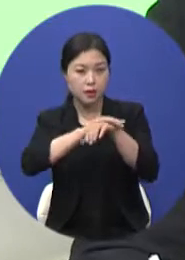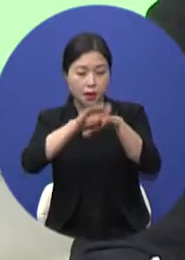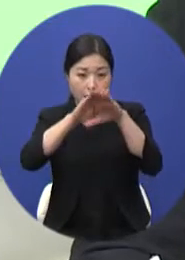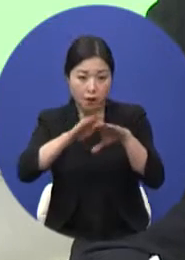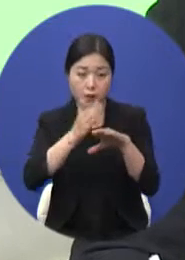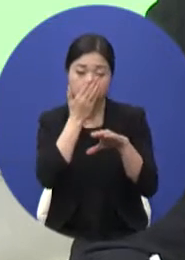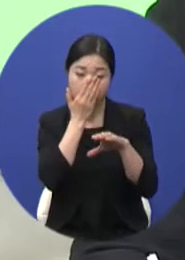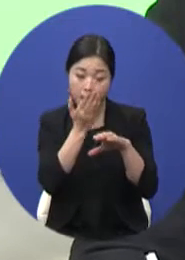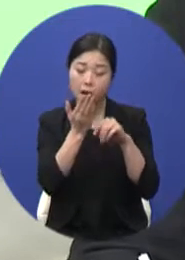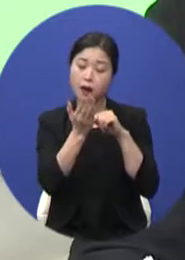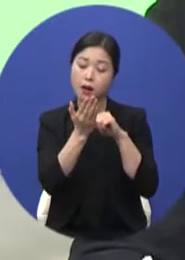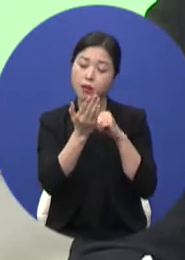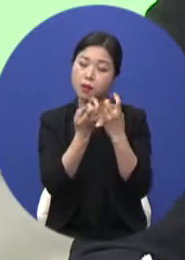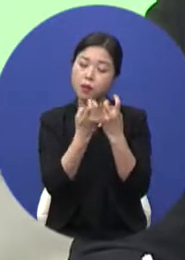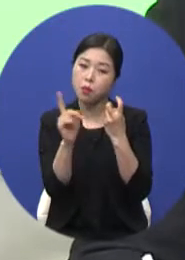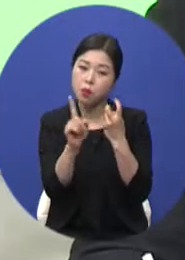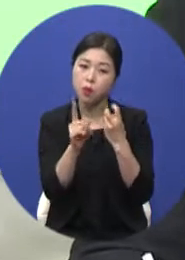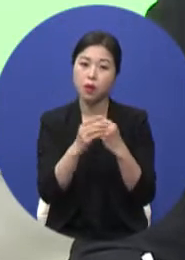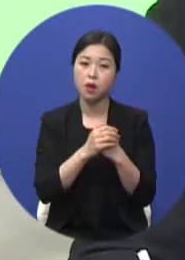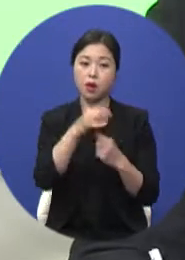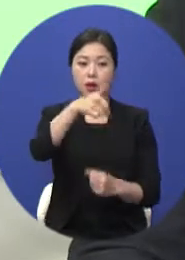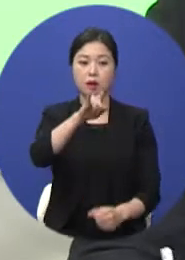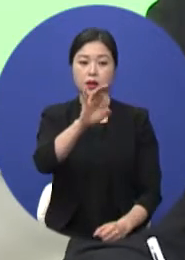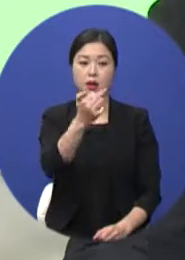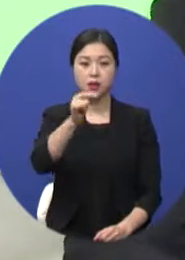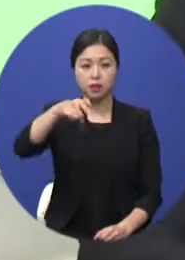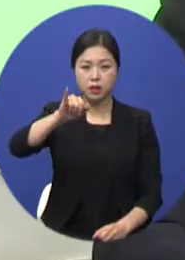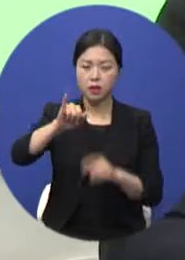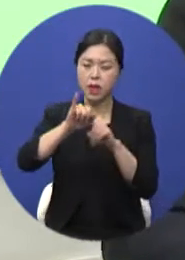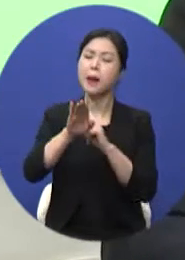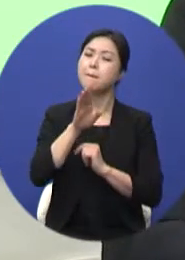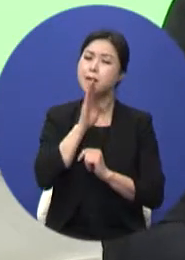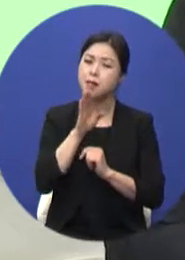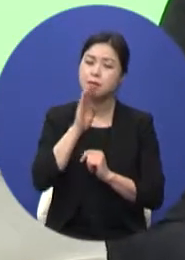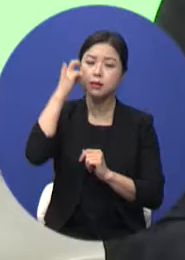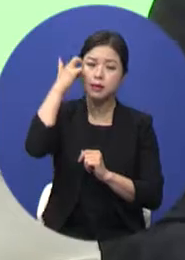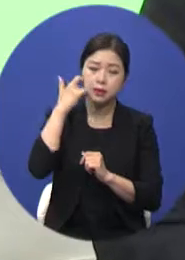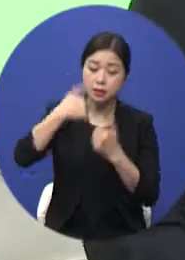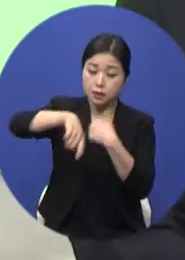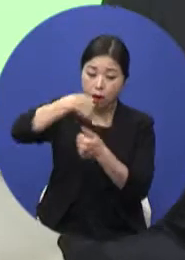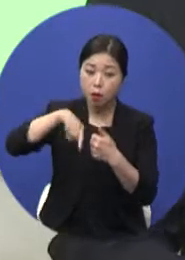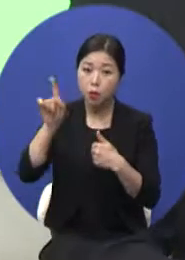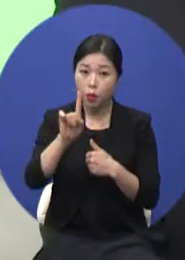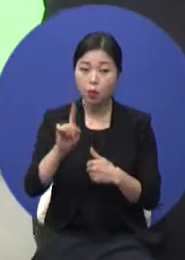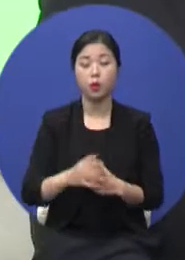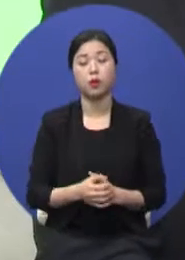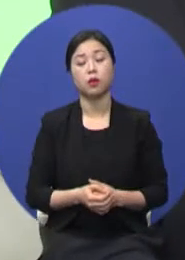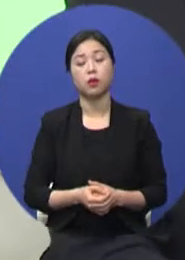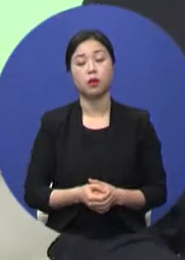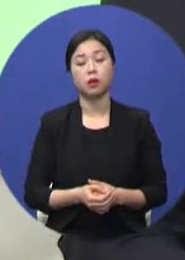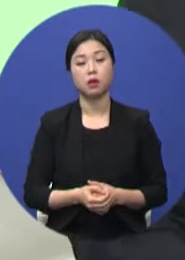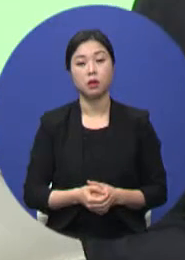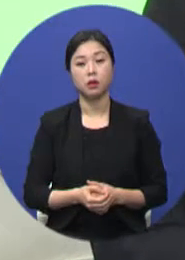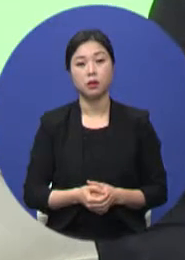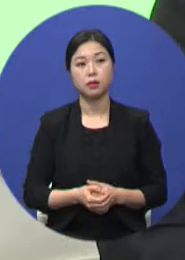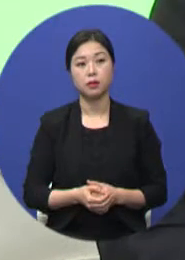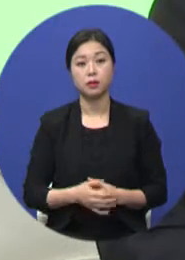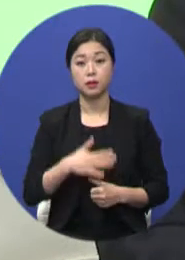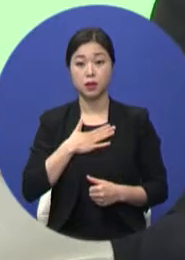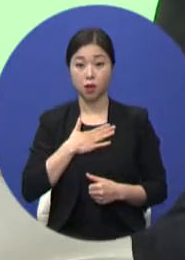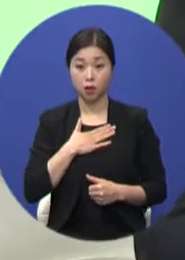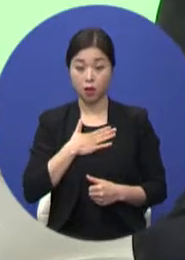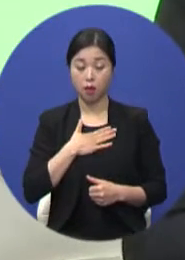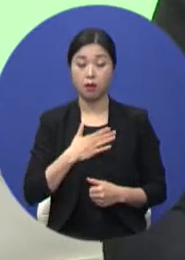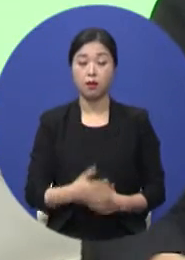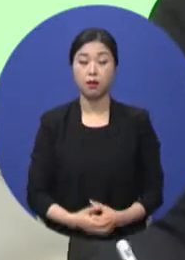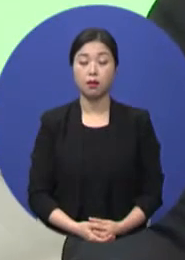갱년기에 어떤 증상들이 있으세요? 갱년기라고 생각될 만한 어떤 게 있으세요? 그 저 같은 경우는